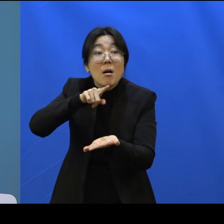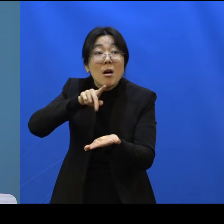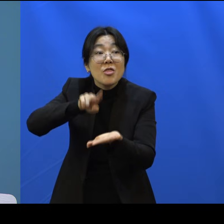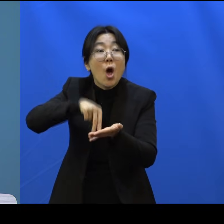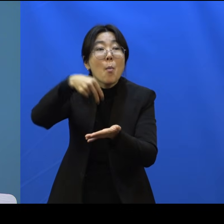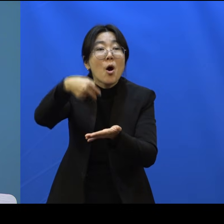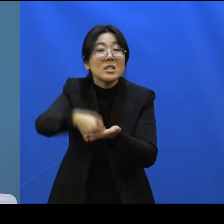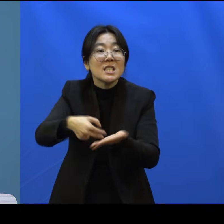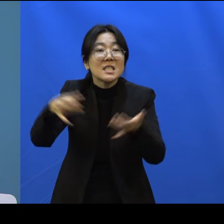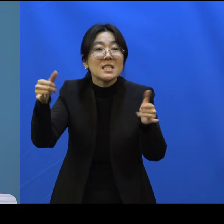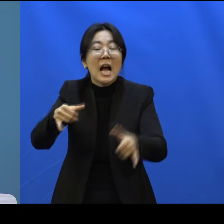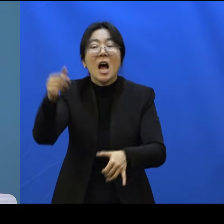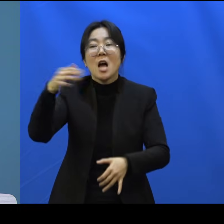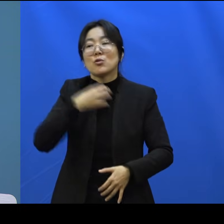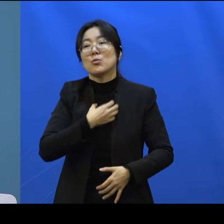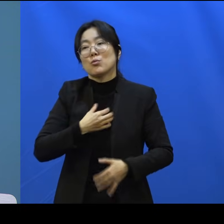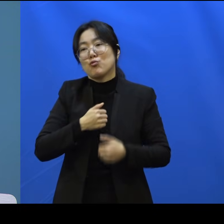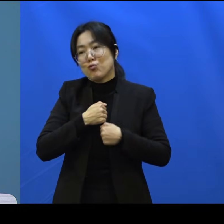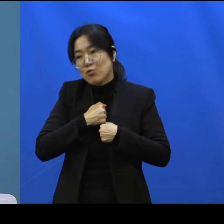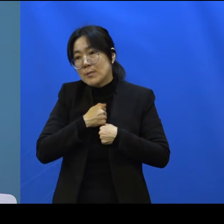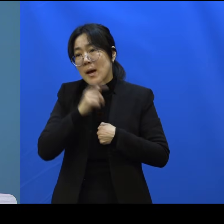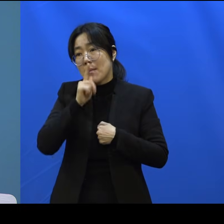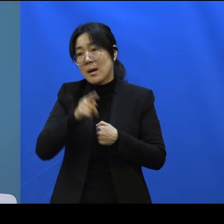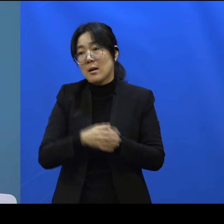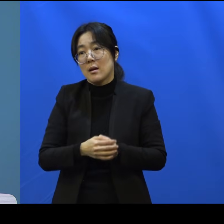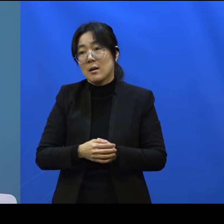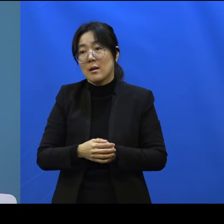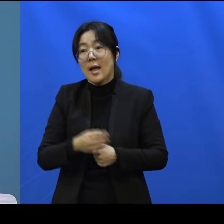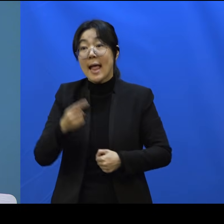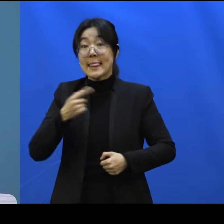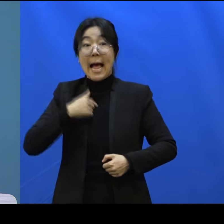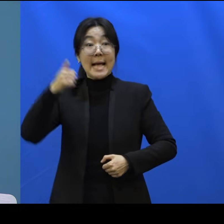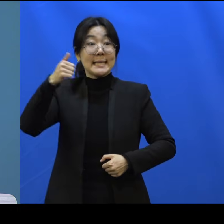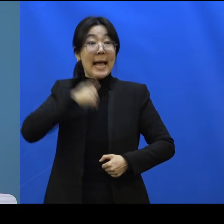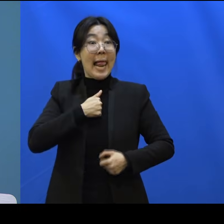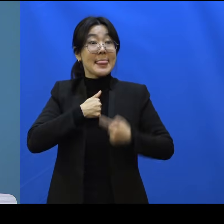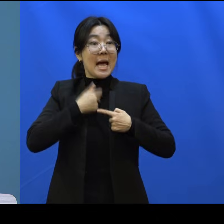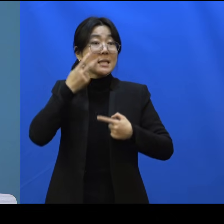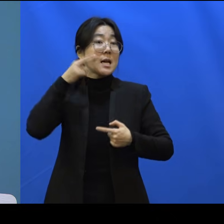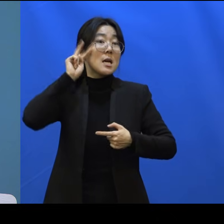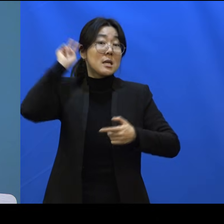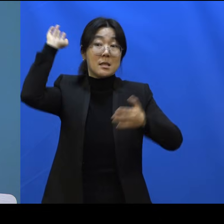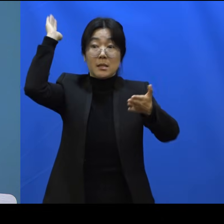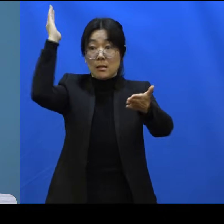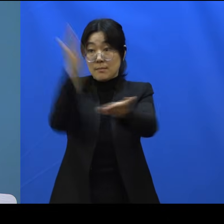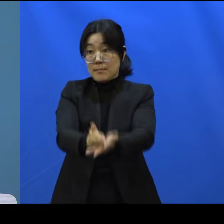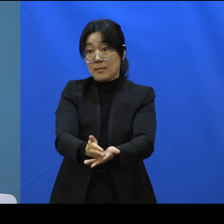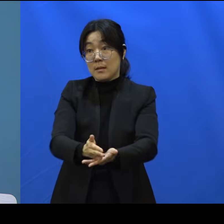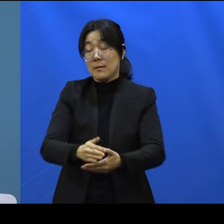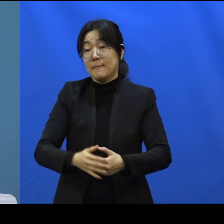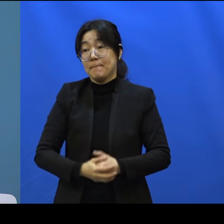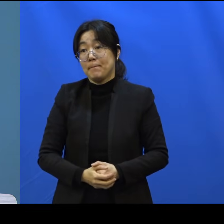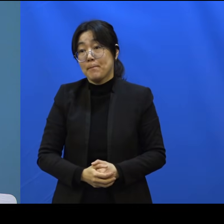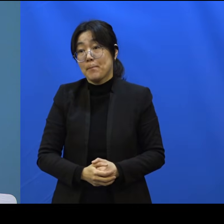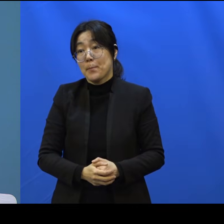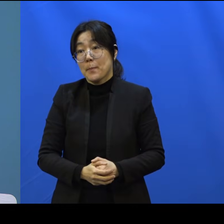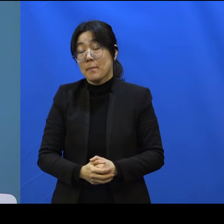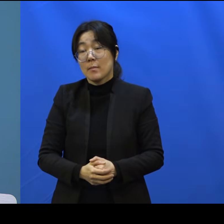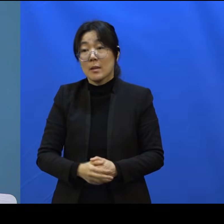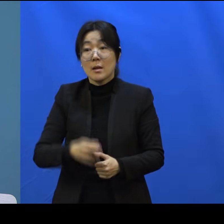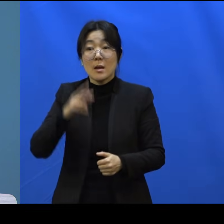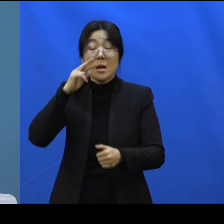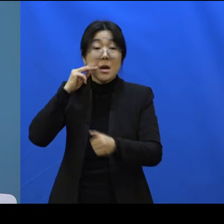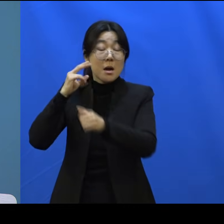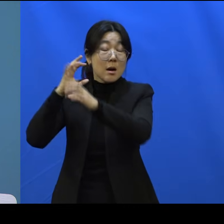넘어질까 조심하라. 자신에 대한 환상을 가지지 말라는 겁니다. 하나님은 철저하게 바울이 그 어마어마한 경험을 하고